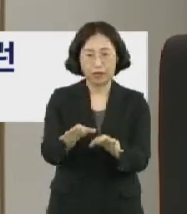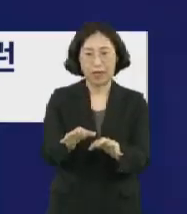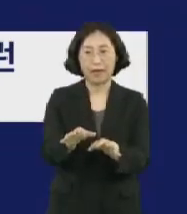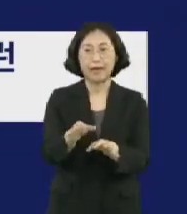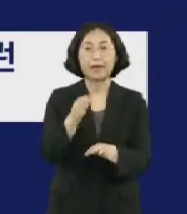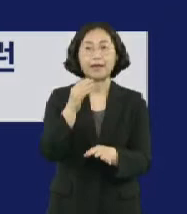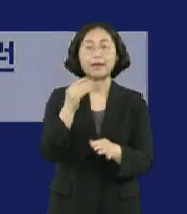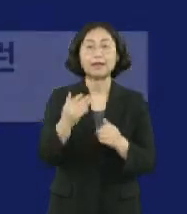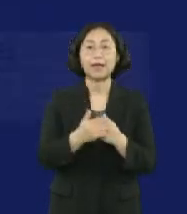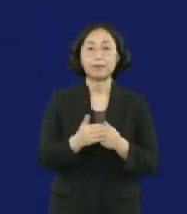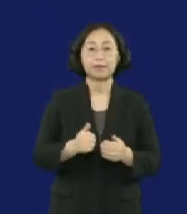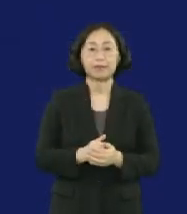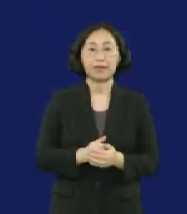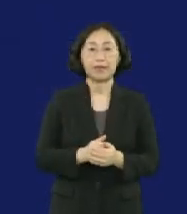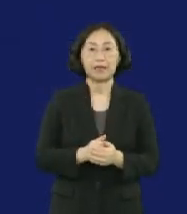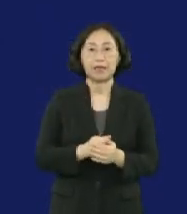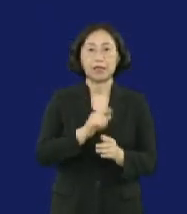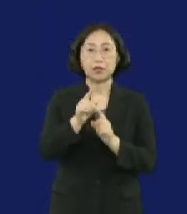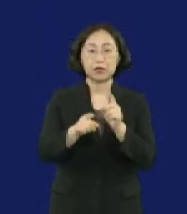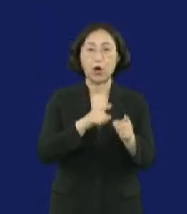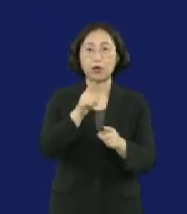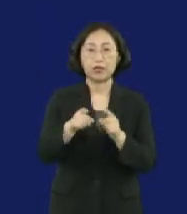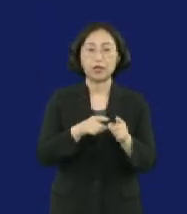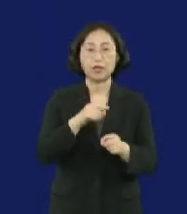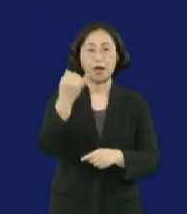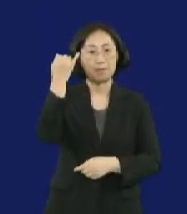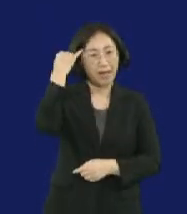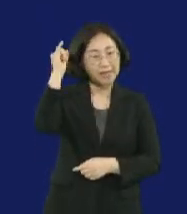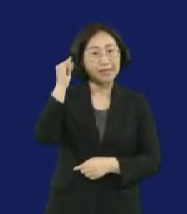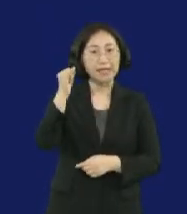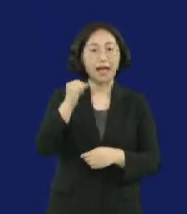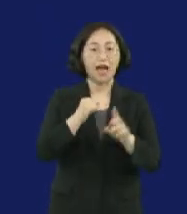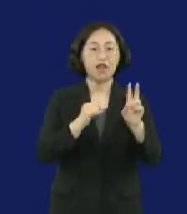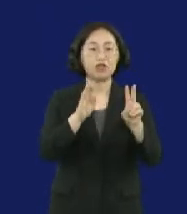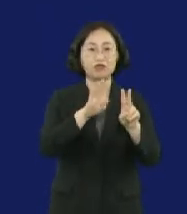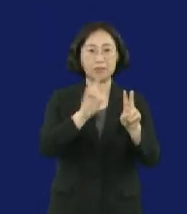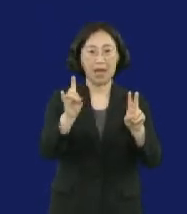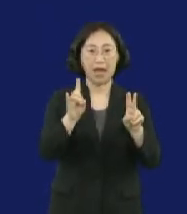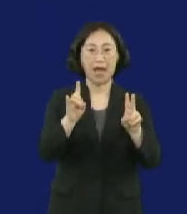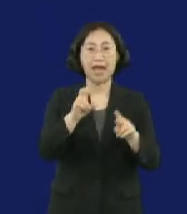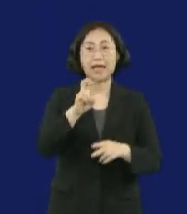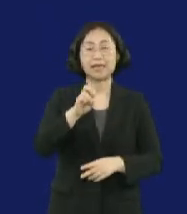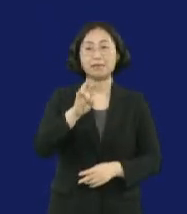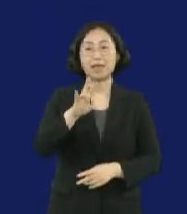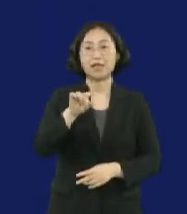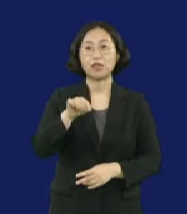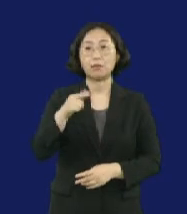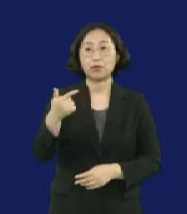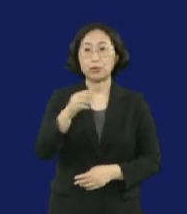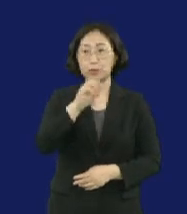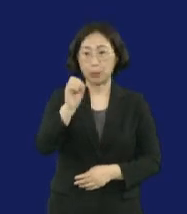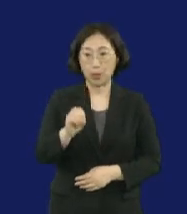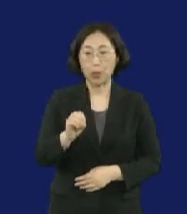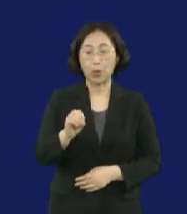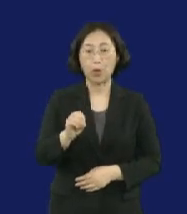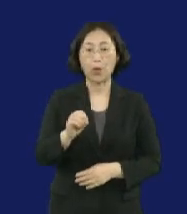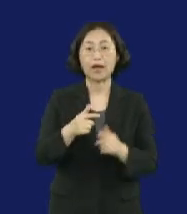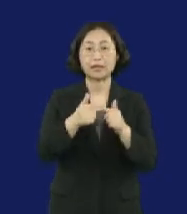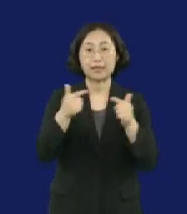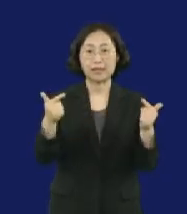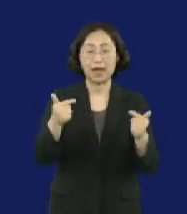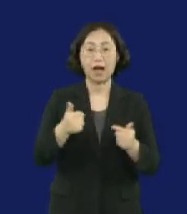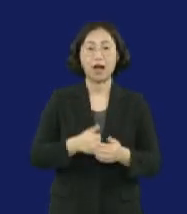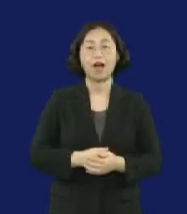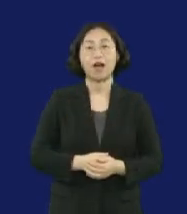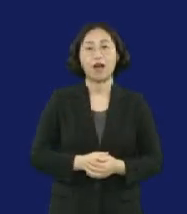보고 있고요. 출원인별로는 벤처기업이 전체 평균의 2배가 넘는 24.6%의 증가율을